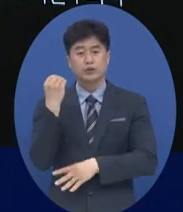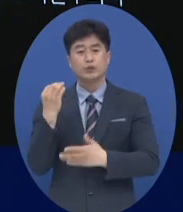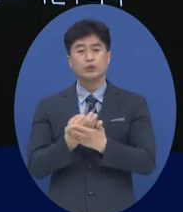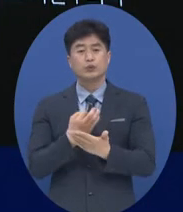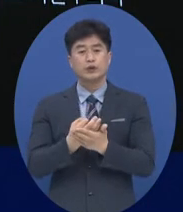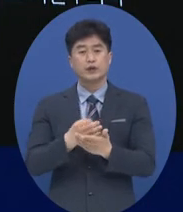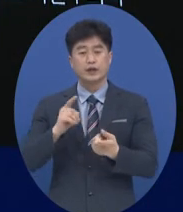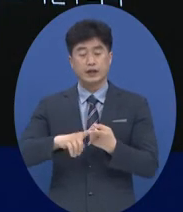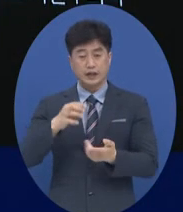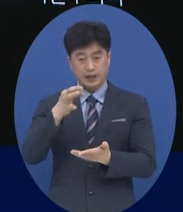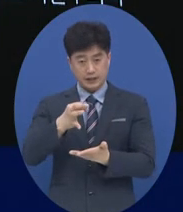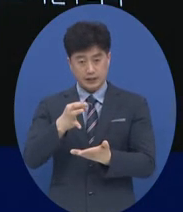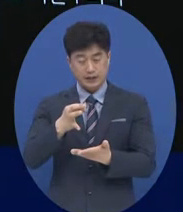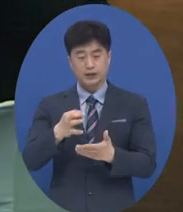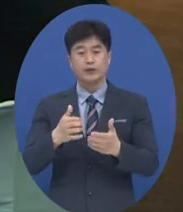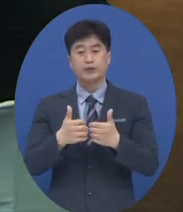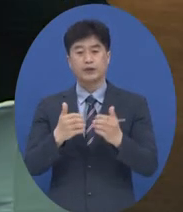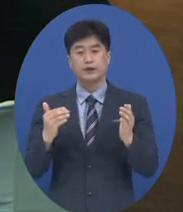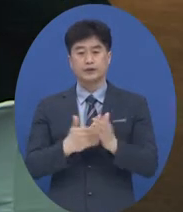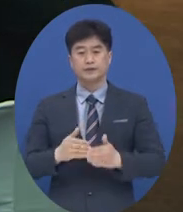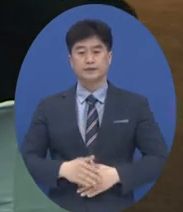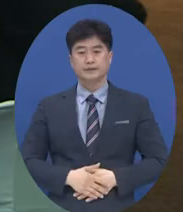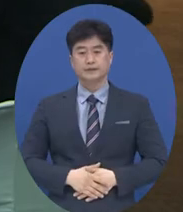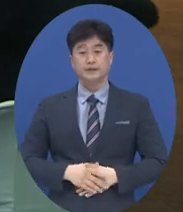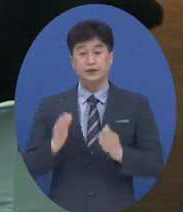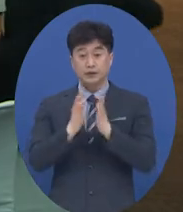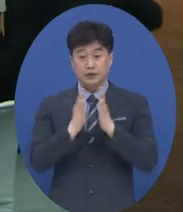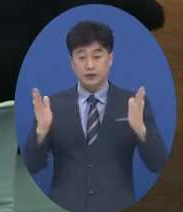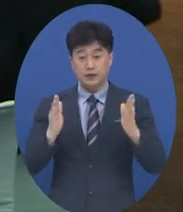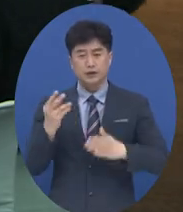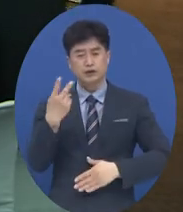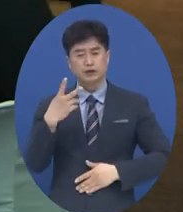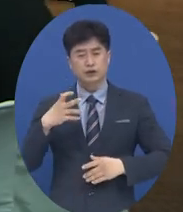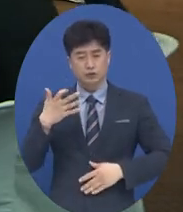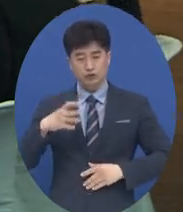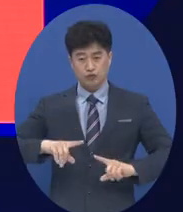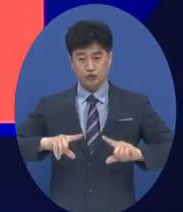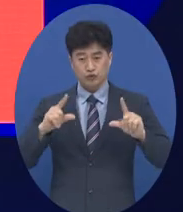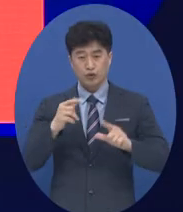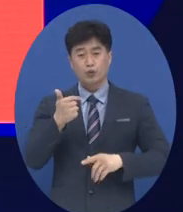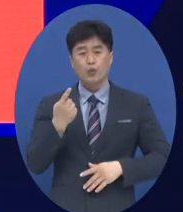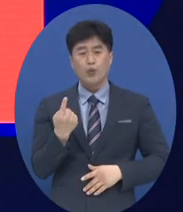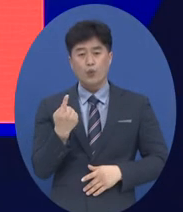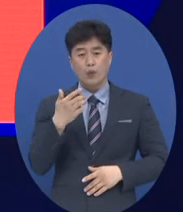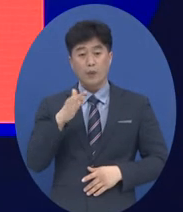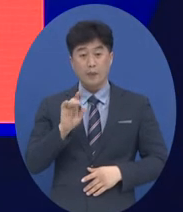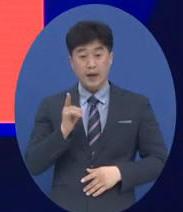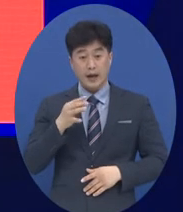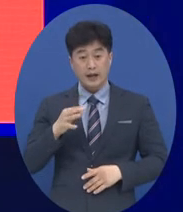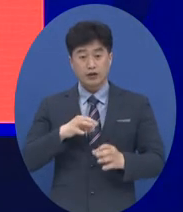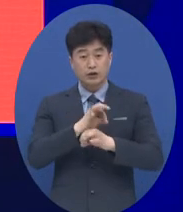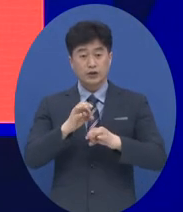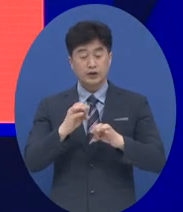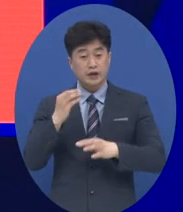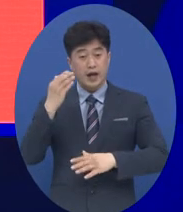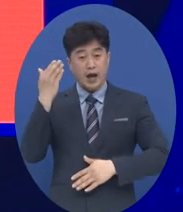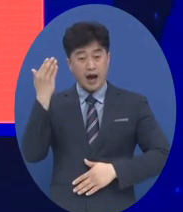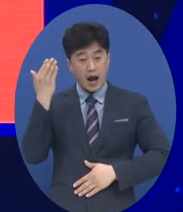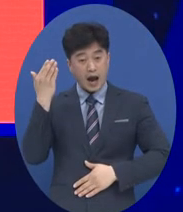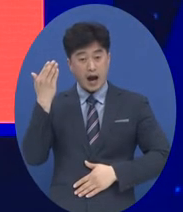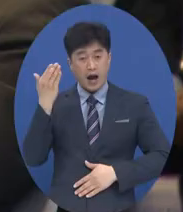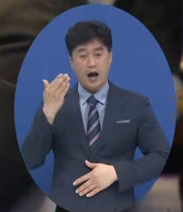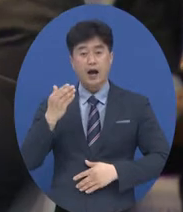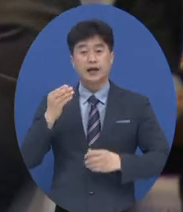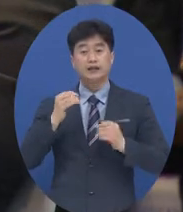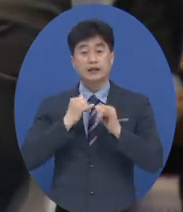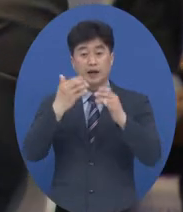대한 가치에 대해 다뤘는데요. 시작은 지난 2019년 노벨 경제학상 수상자